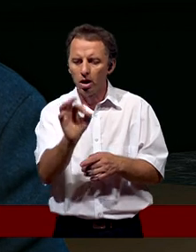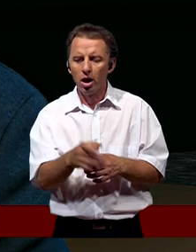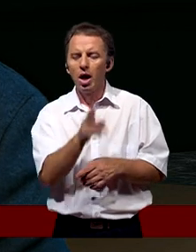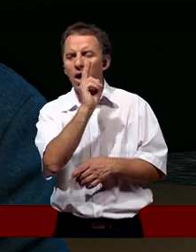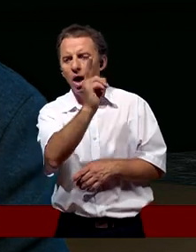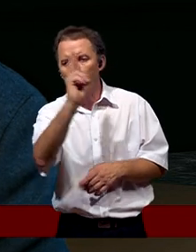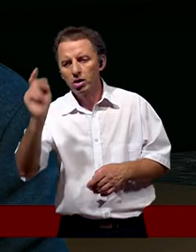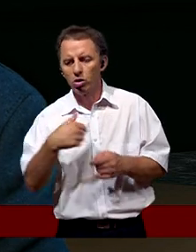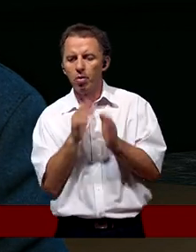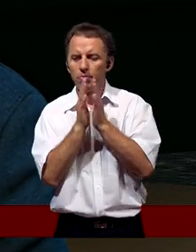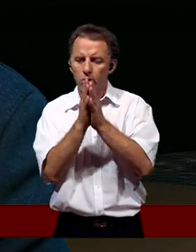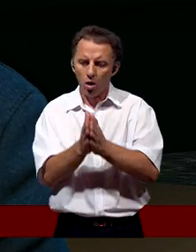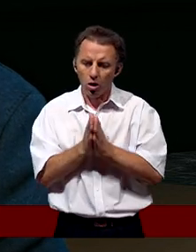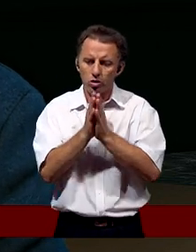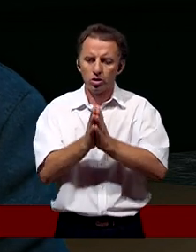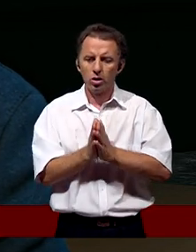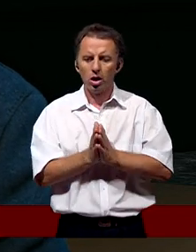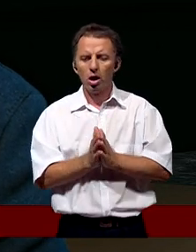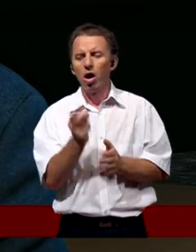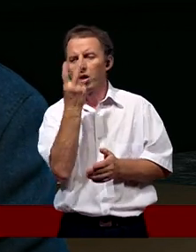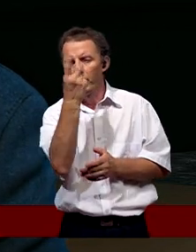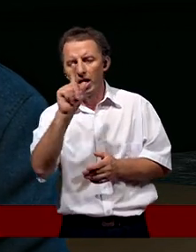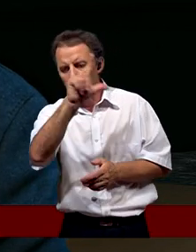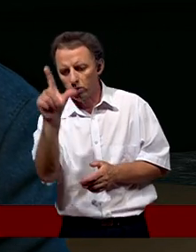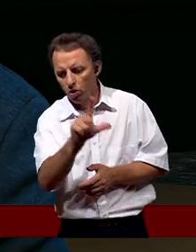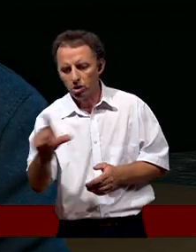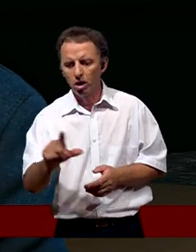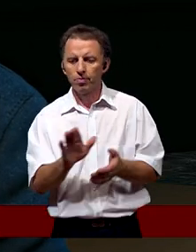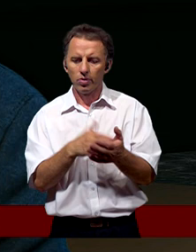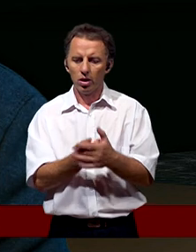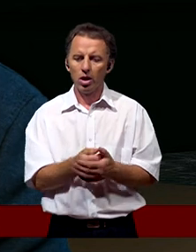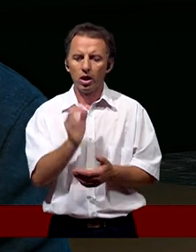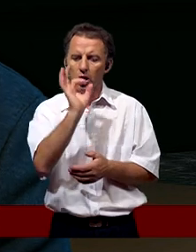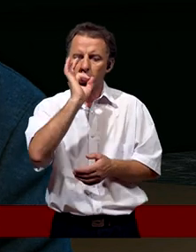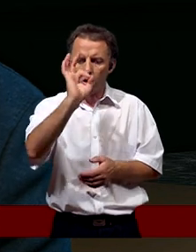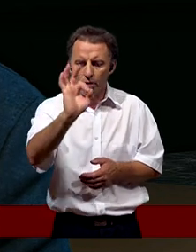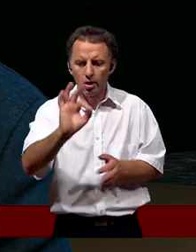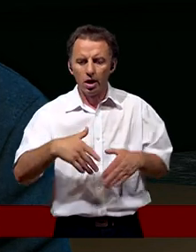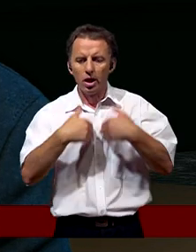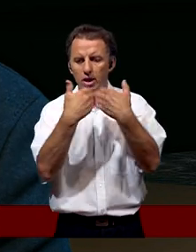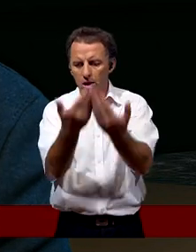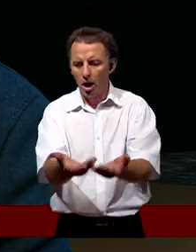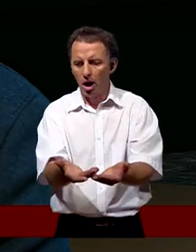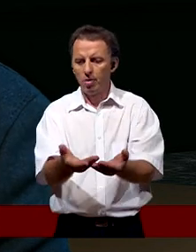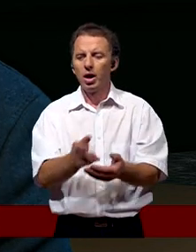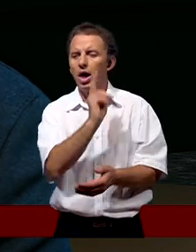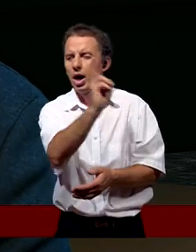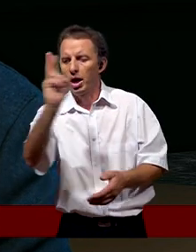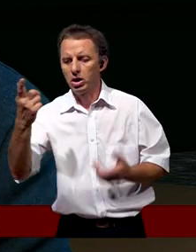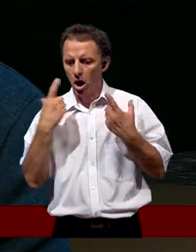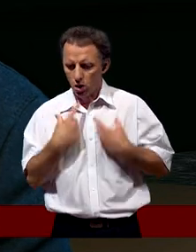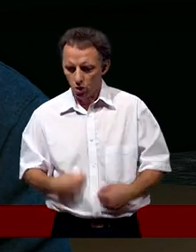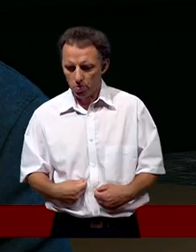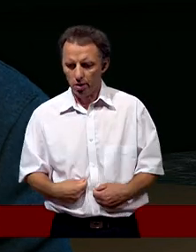znaczy? Jeśli każdy mnie prosi o, nie wiem, 2 złote załóżmy, czy to jest dobre, jeśli mu dam te 2 złote dla każdej